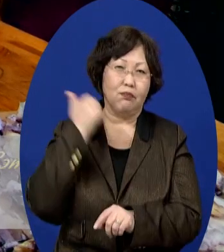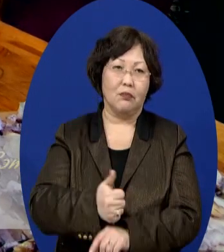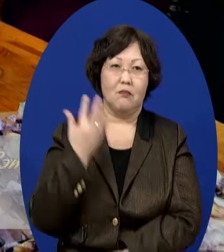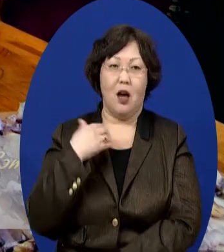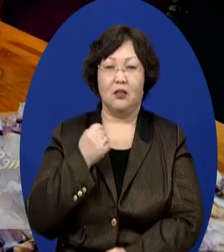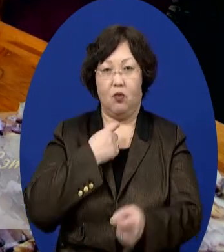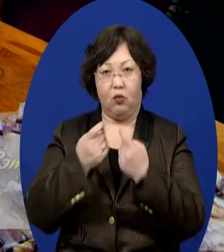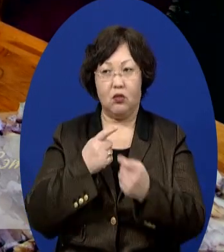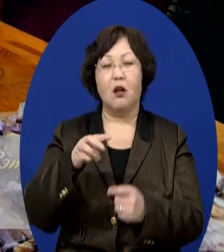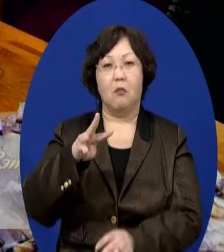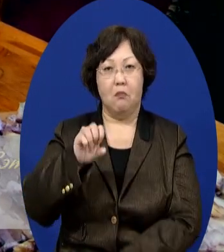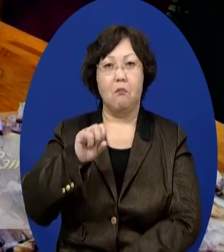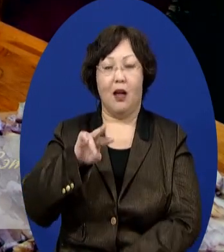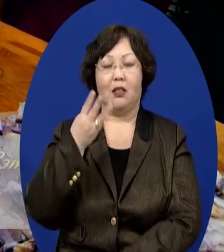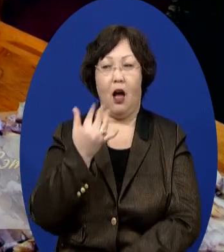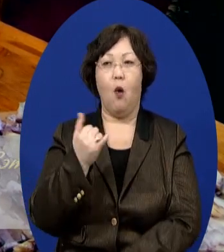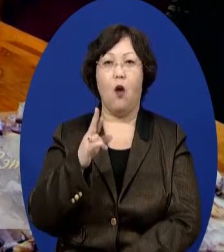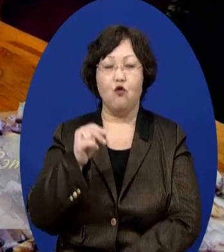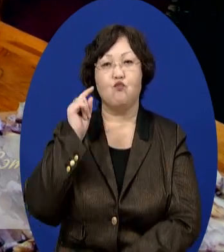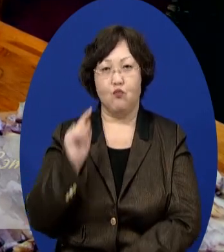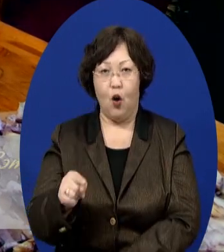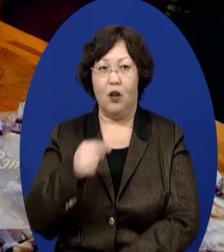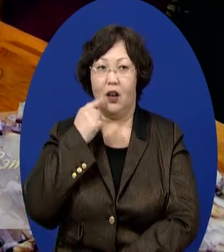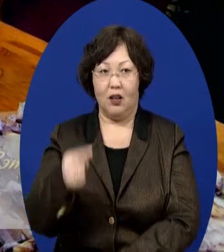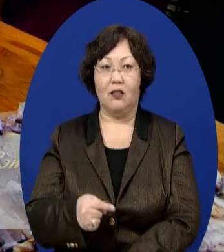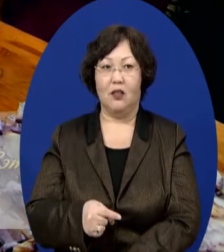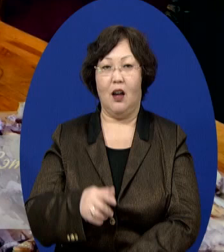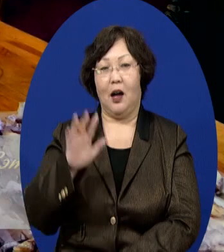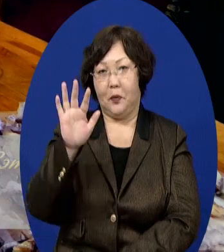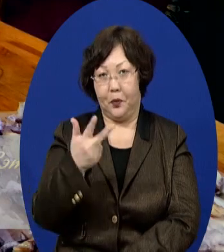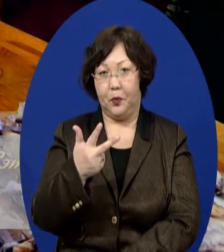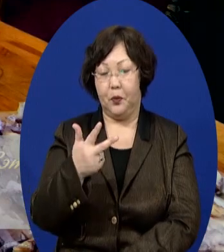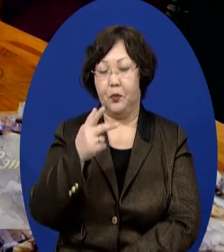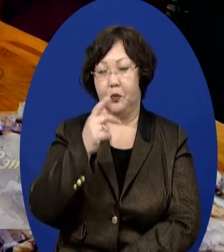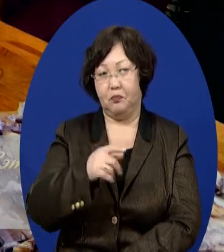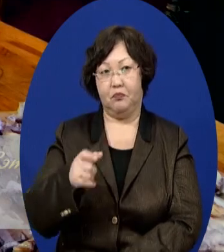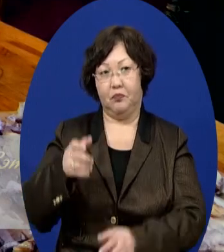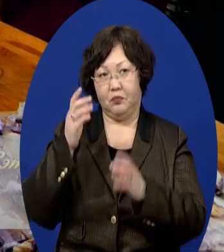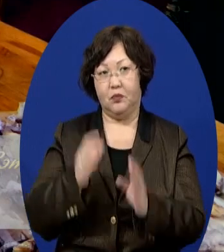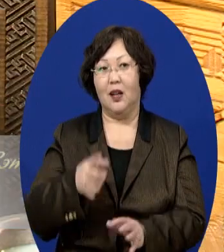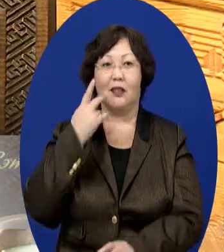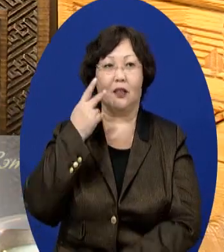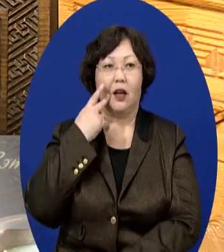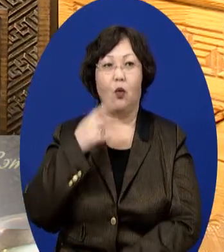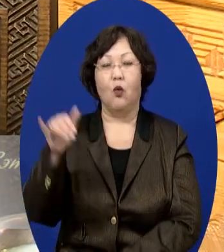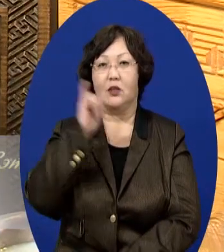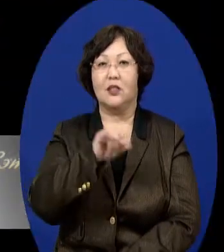яригдж тэг манлаа үечийн ирэмб 13 айрагаар тогтсон байдаг юм лээ. Дандаа улсын наадамд харагдсан сүгөө. Дандаа улсын наадамд